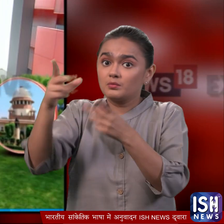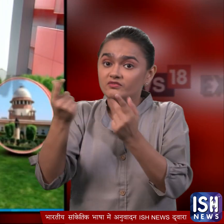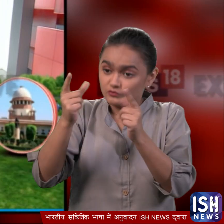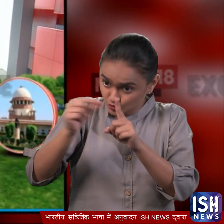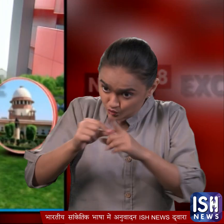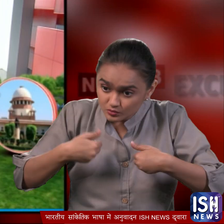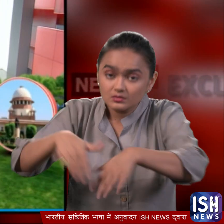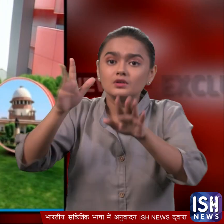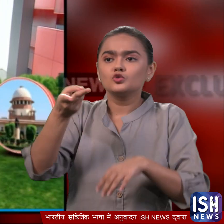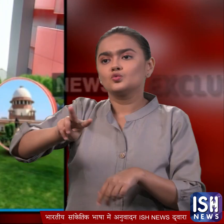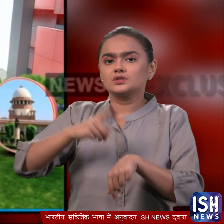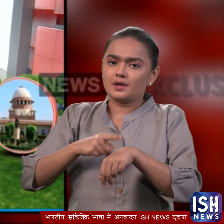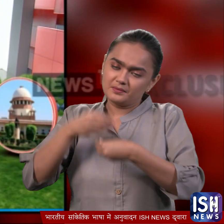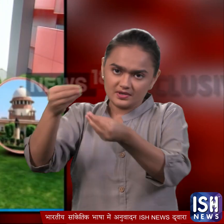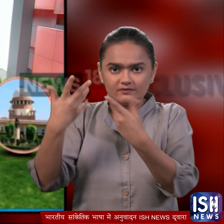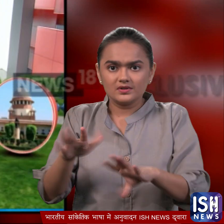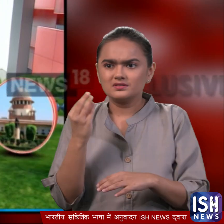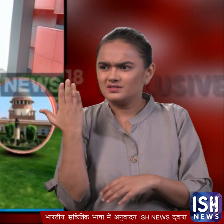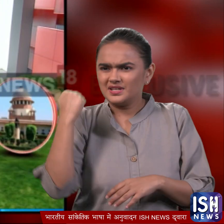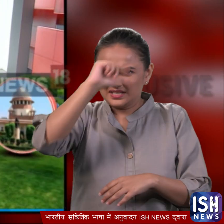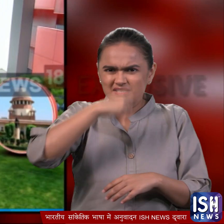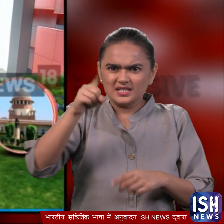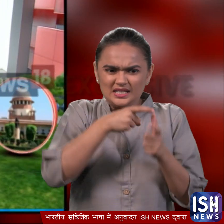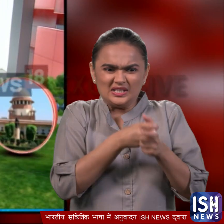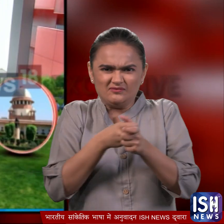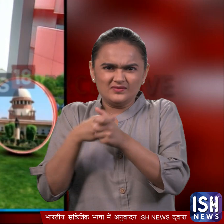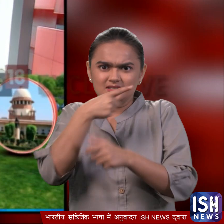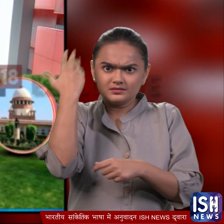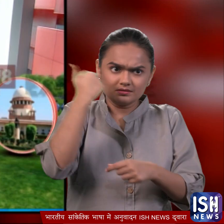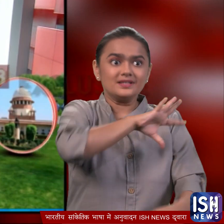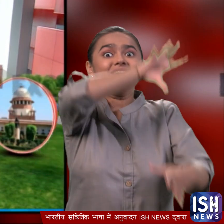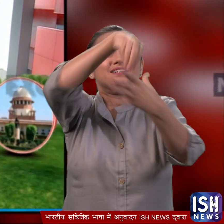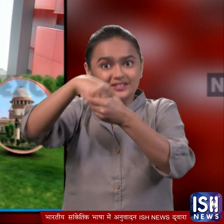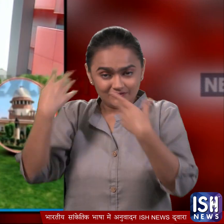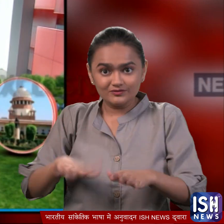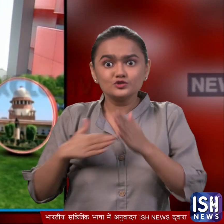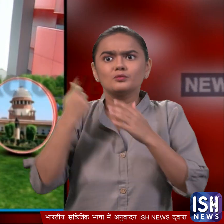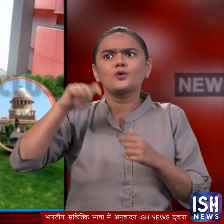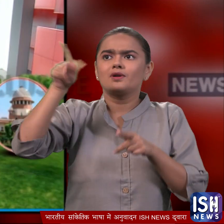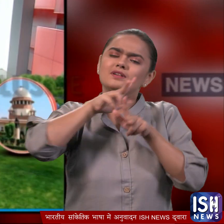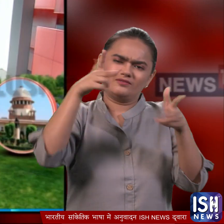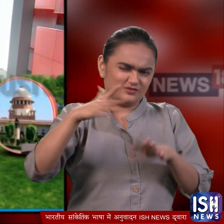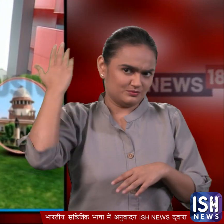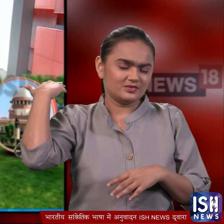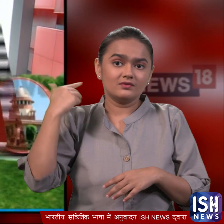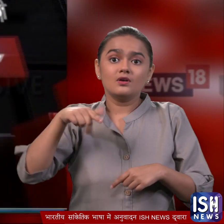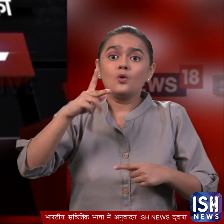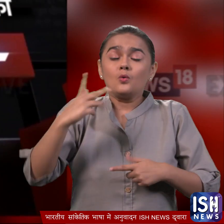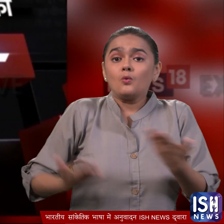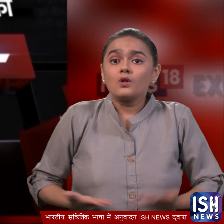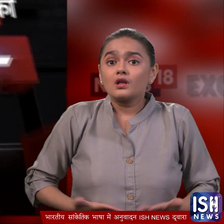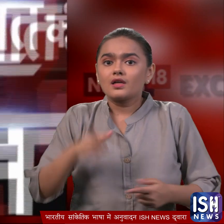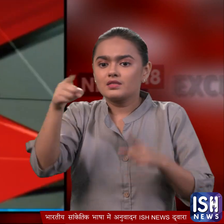में अधिसूचना जारी करने के आदेश भी दिए। कुछ दिन पहले ही नेशनल डिफेंस एकेडमी में महिलाओं के दाखिले पर भी सुप्रीम कोर्ट फैसला सुना चुकी